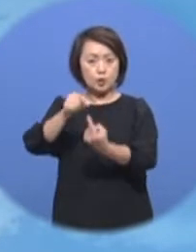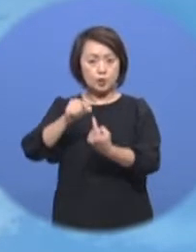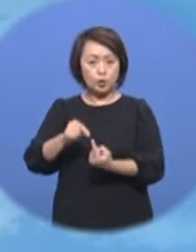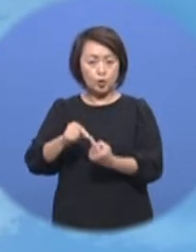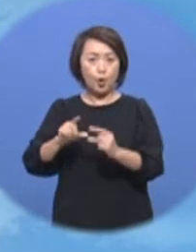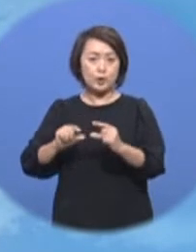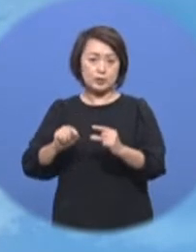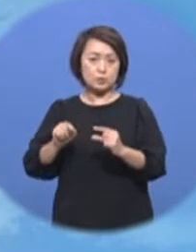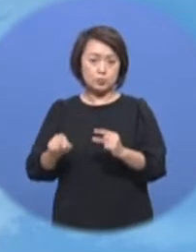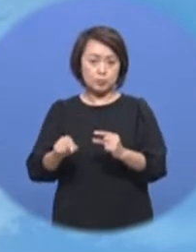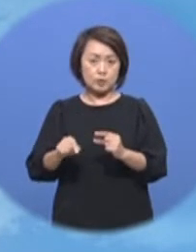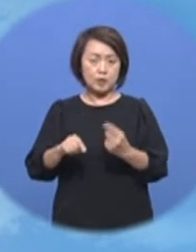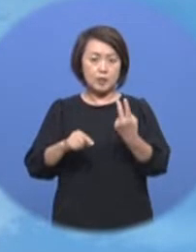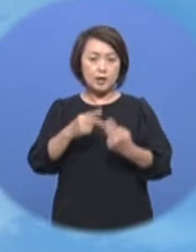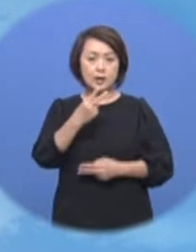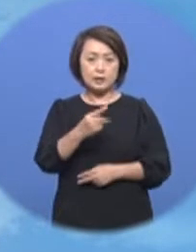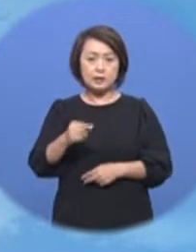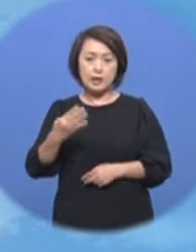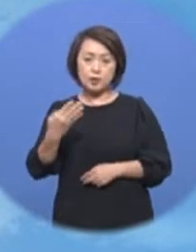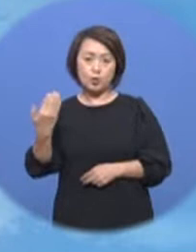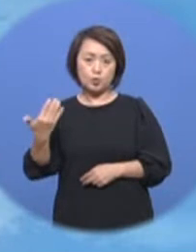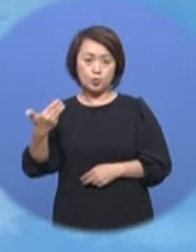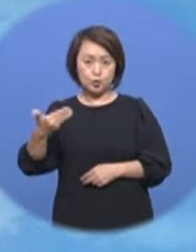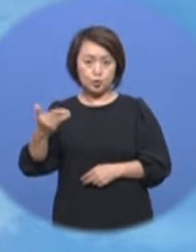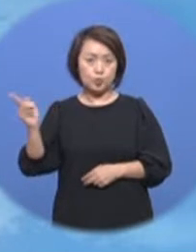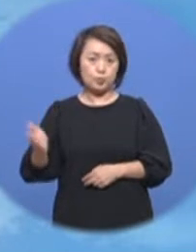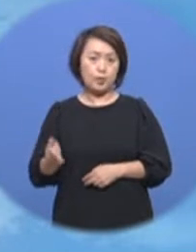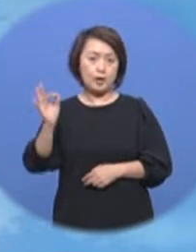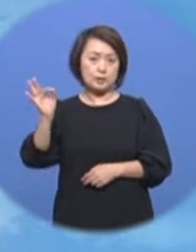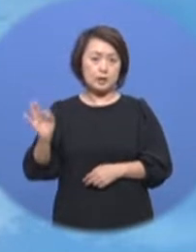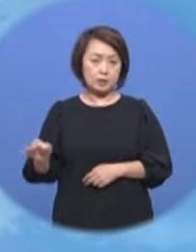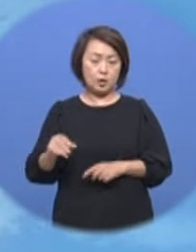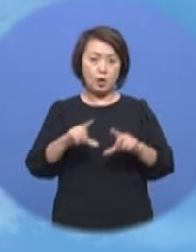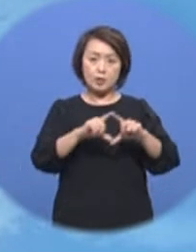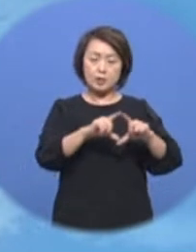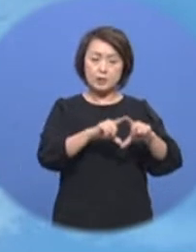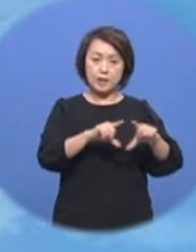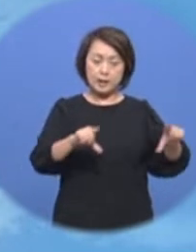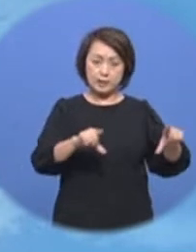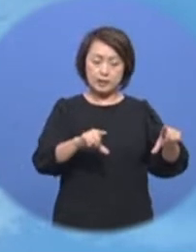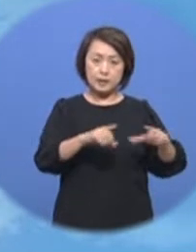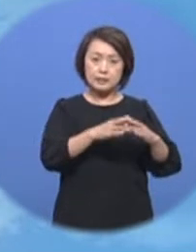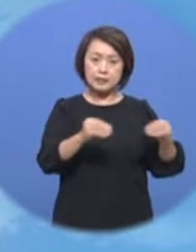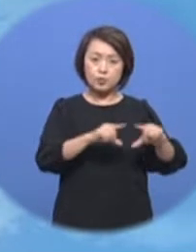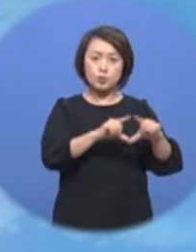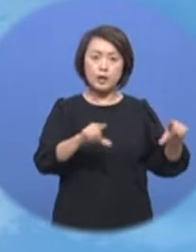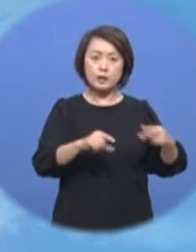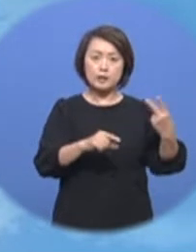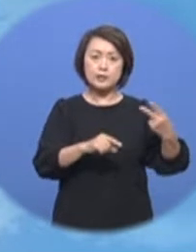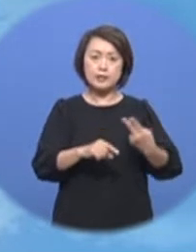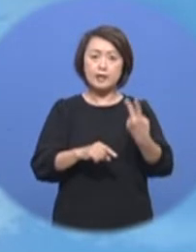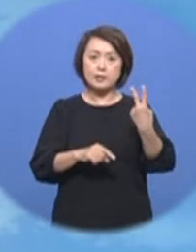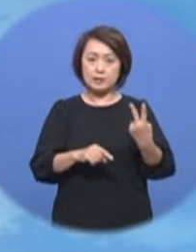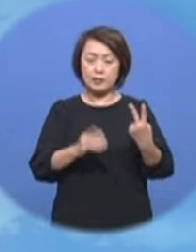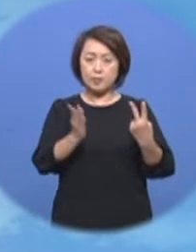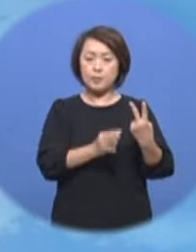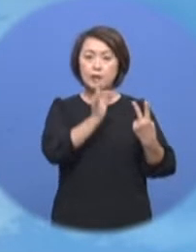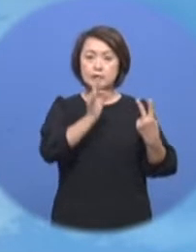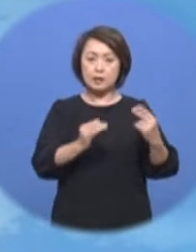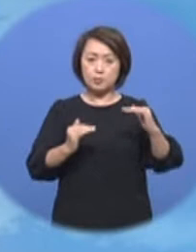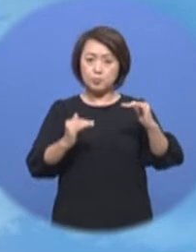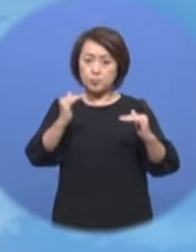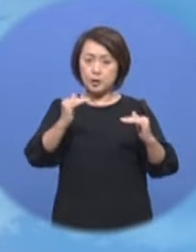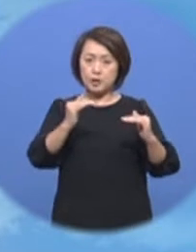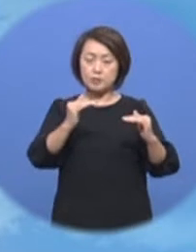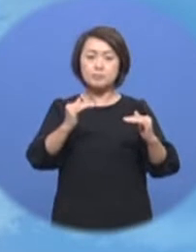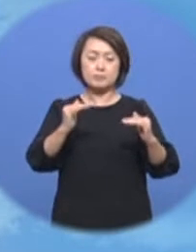雇用率は 2.49% であり、全国平均の 2.2% を 0.29 ポイント上